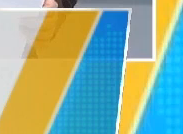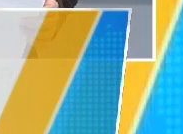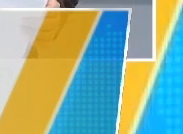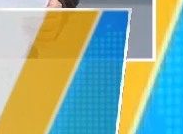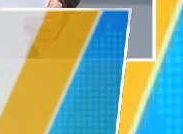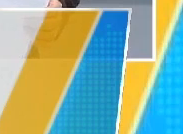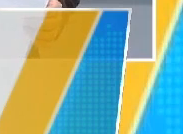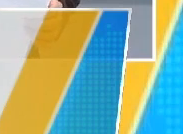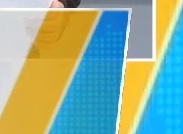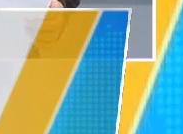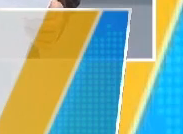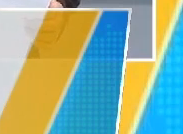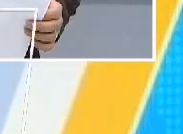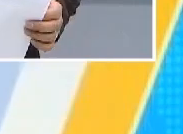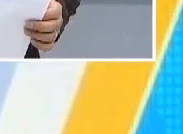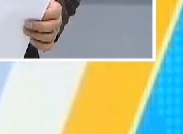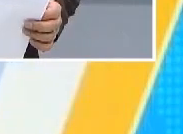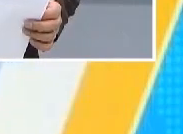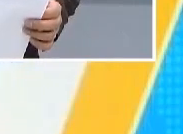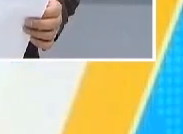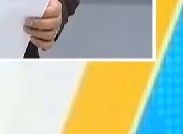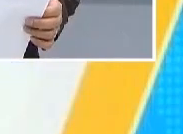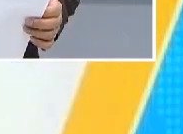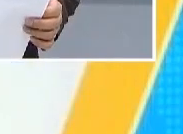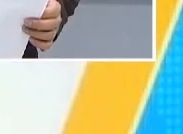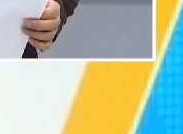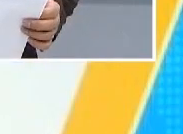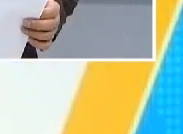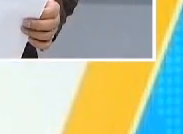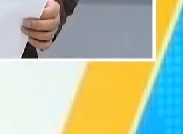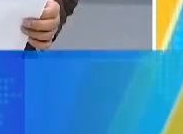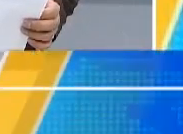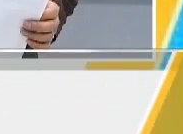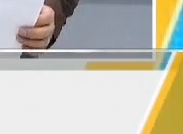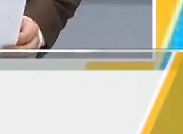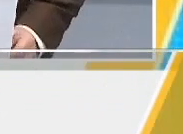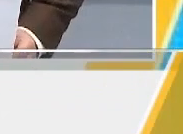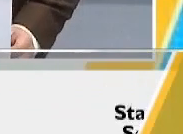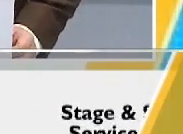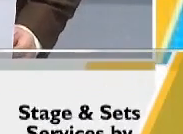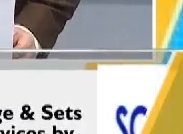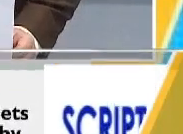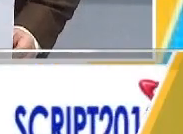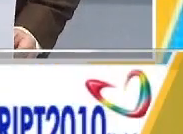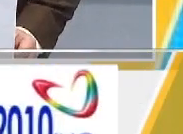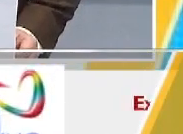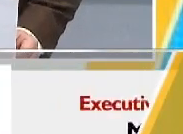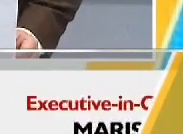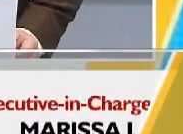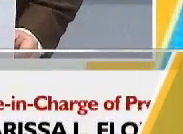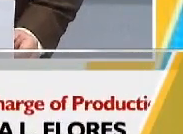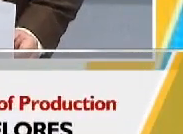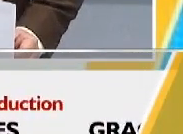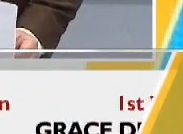walang pinoprotektahan. Walang kasinungalingan, serbisyong totoo po lamang. Mula po sa tahanan ng katotohanan, ako po si Connie Sison. Buong puso para